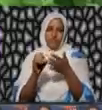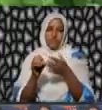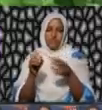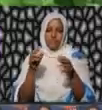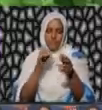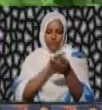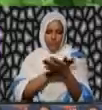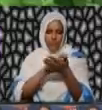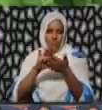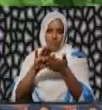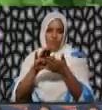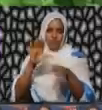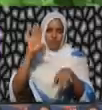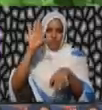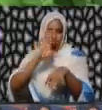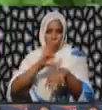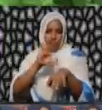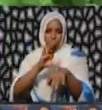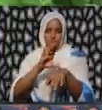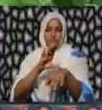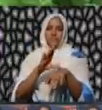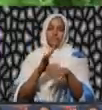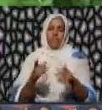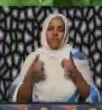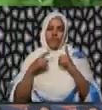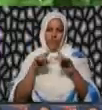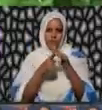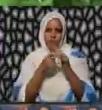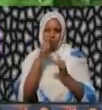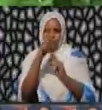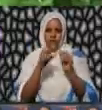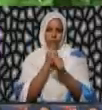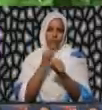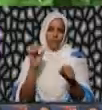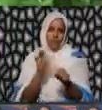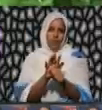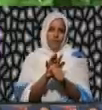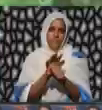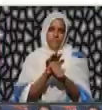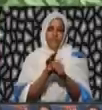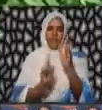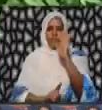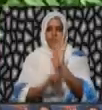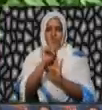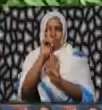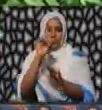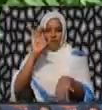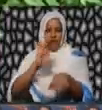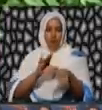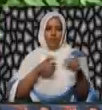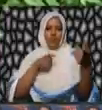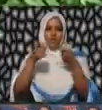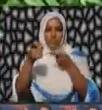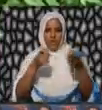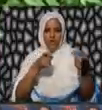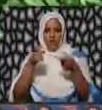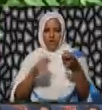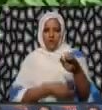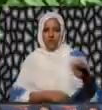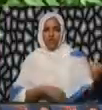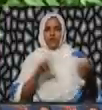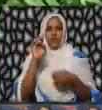ብፁዓን አቡነ ተክለ ሃይማኖት ገዳም መኖር ከጀመረ 3 ዓመት ሆኖታል። የሚያሳድጉት የገዳሙ